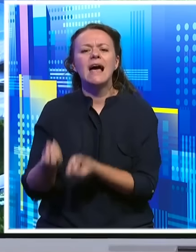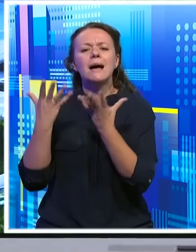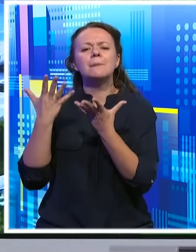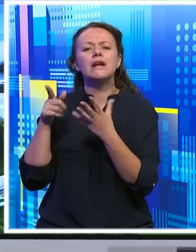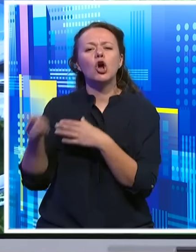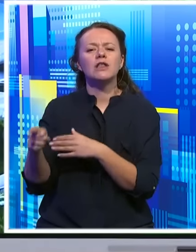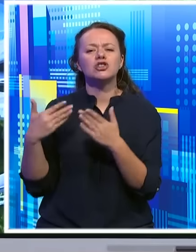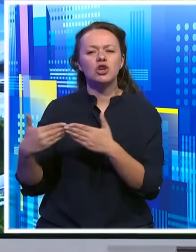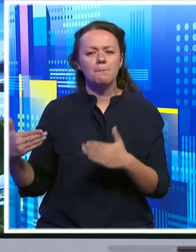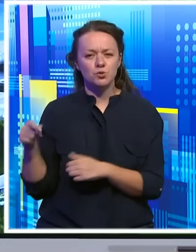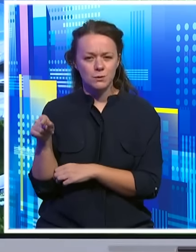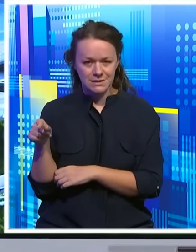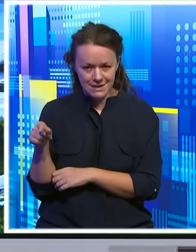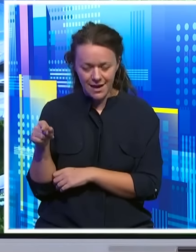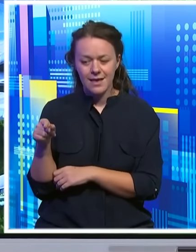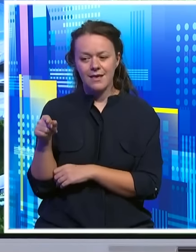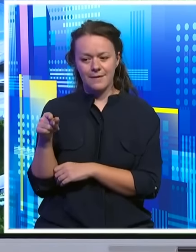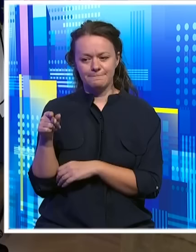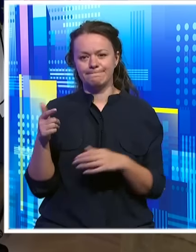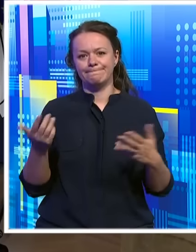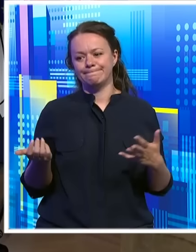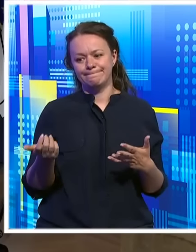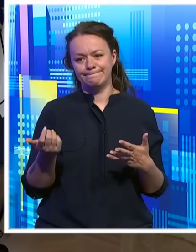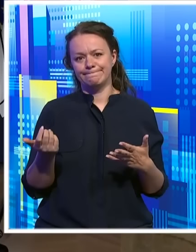jer nemoguće je da takav grad